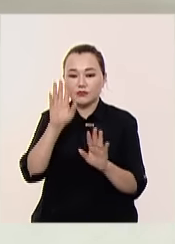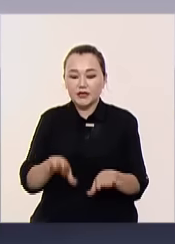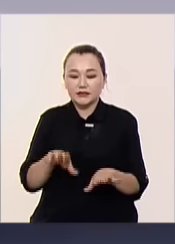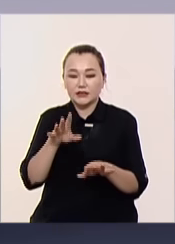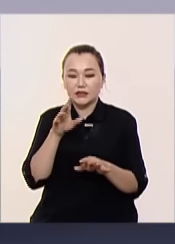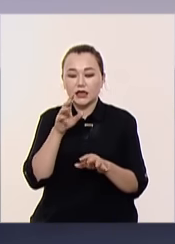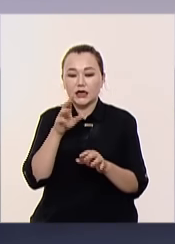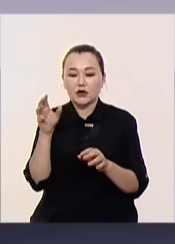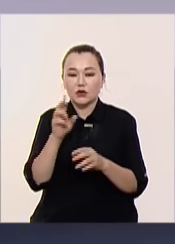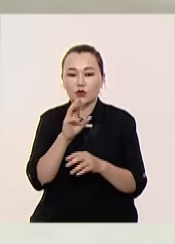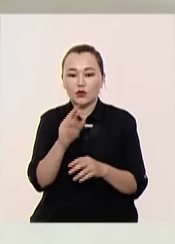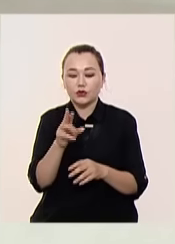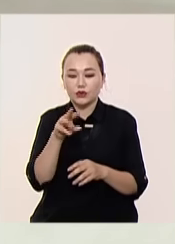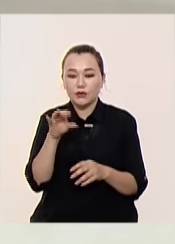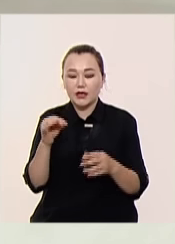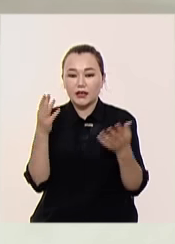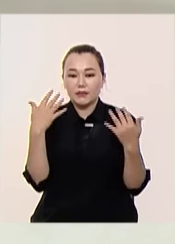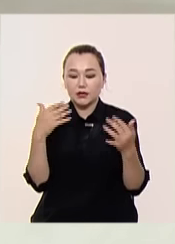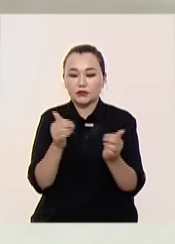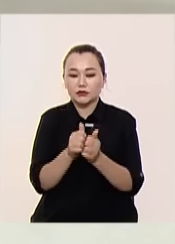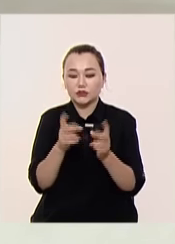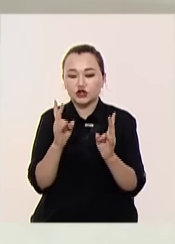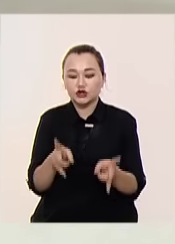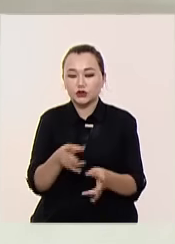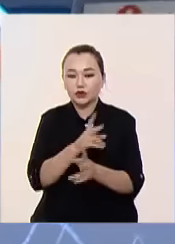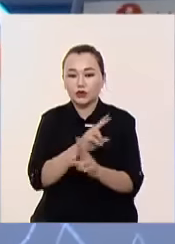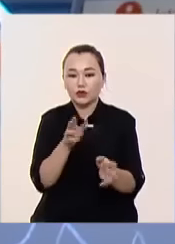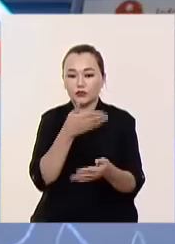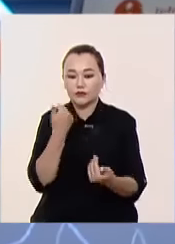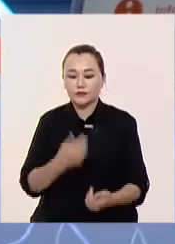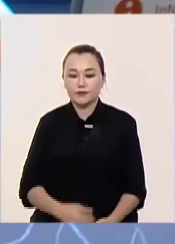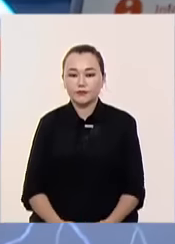парку, расположенному на территории. Жертв пострадавших нет.